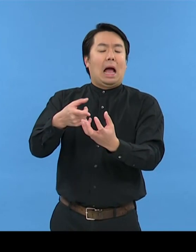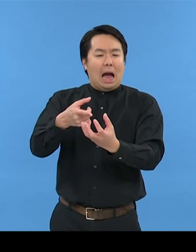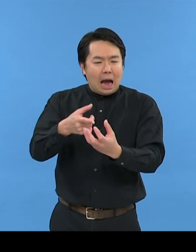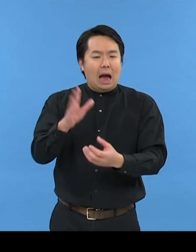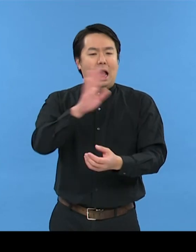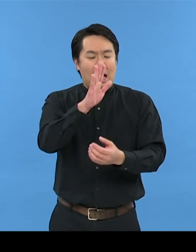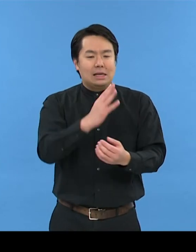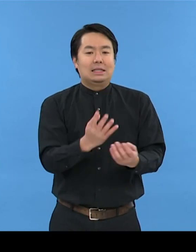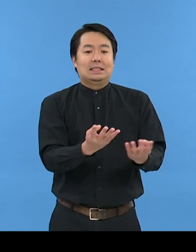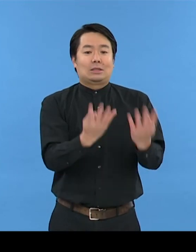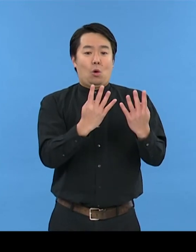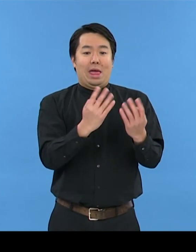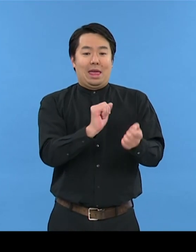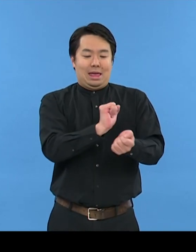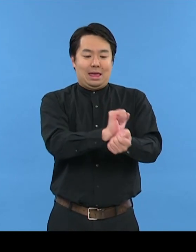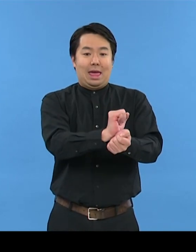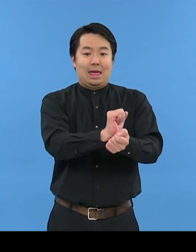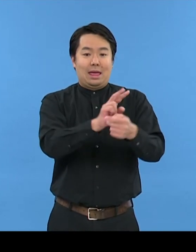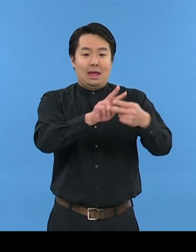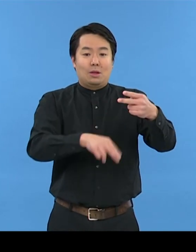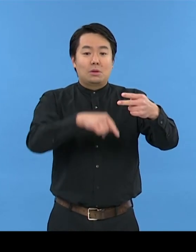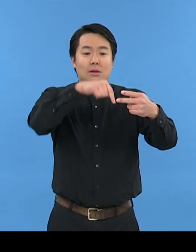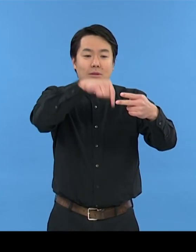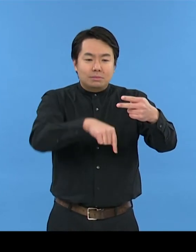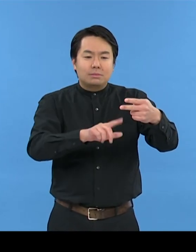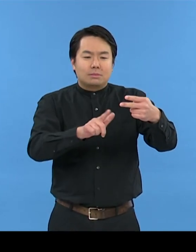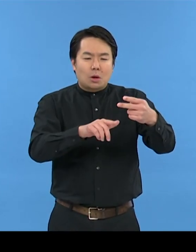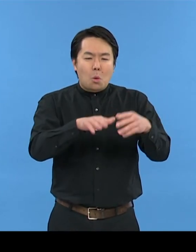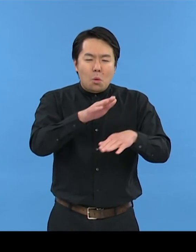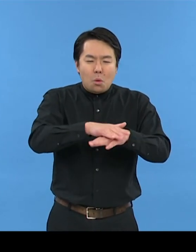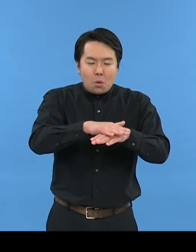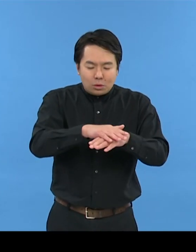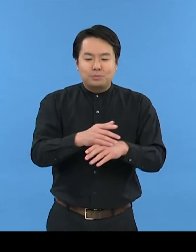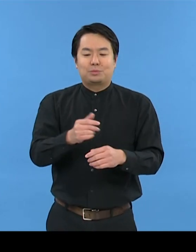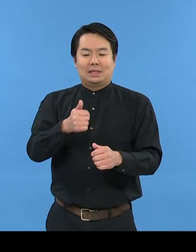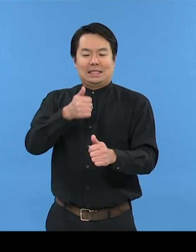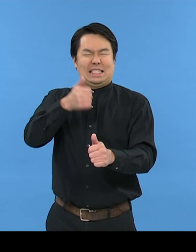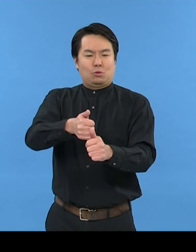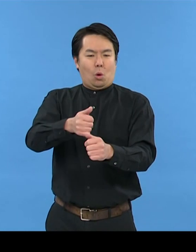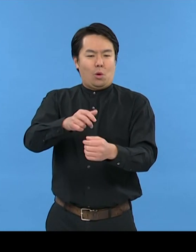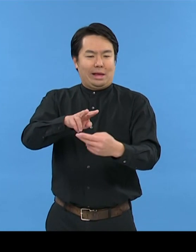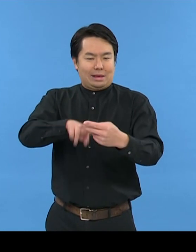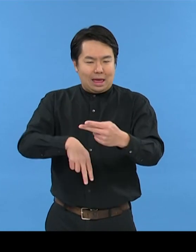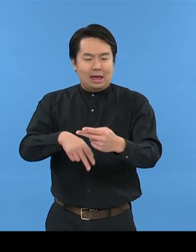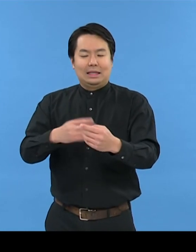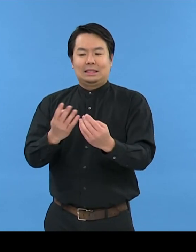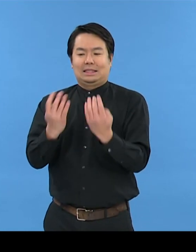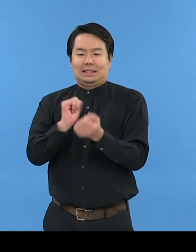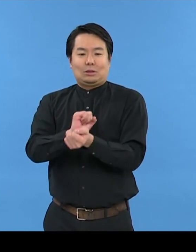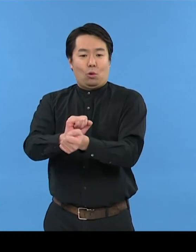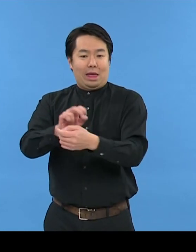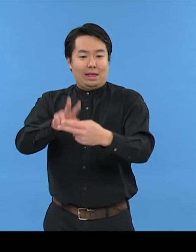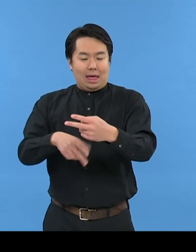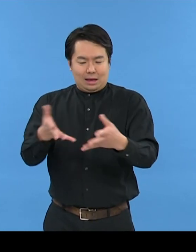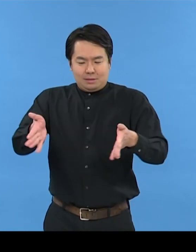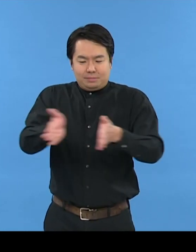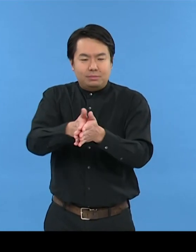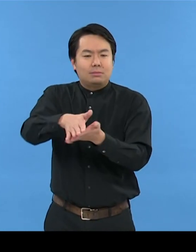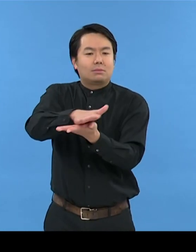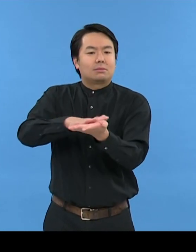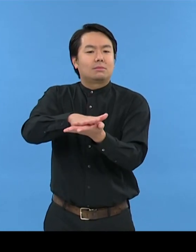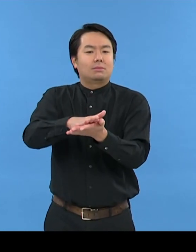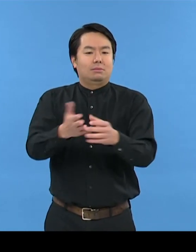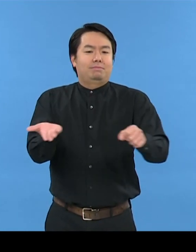はないもの禁固刑と懲役権を合わせたような抗菌系というのを作って先ほど申し上げた